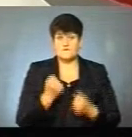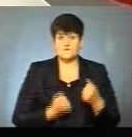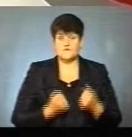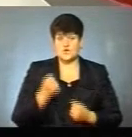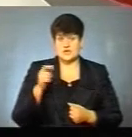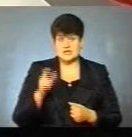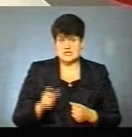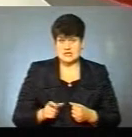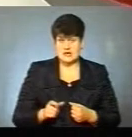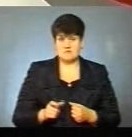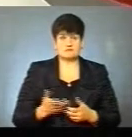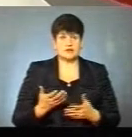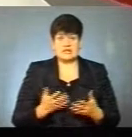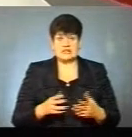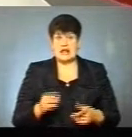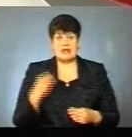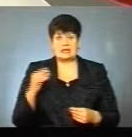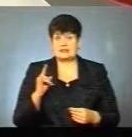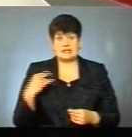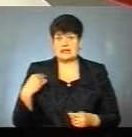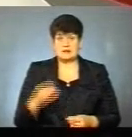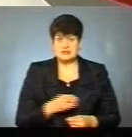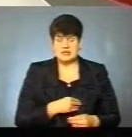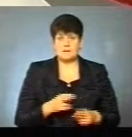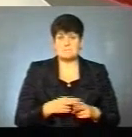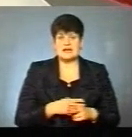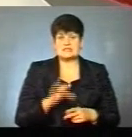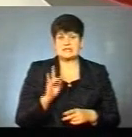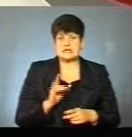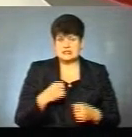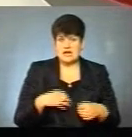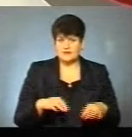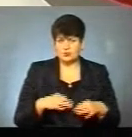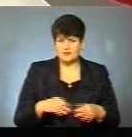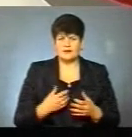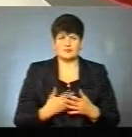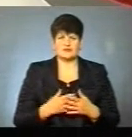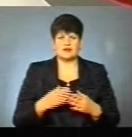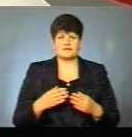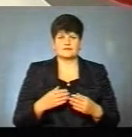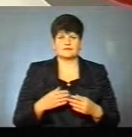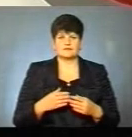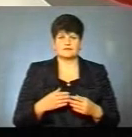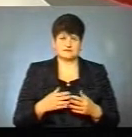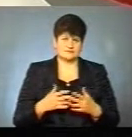перевозить дитину там непристебнуто, без автомобільного крісла, чи ще що гірше в себе, ну, на руках,